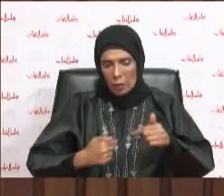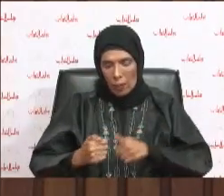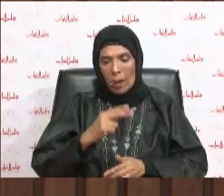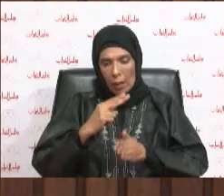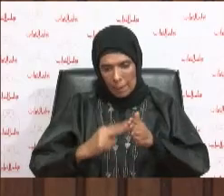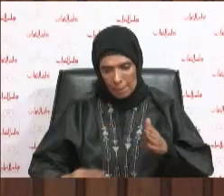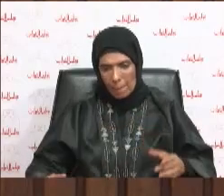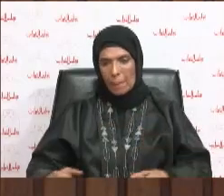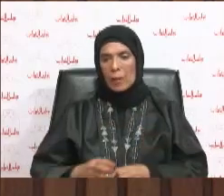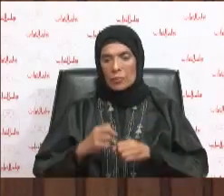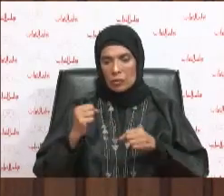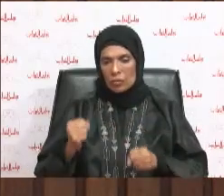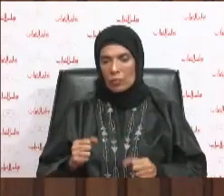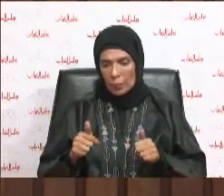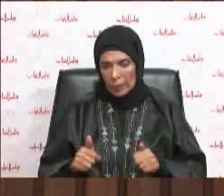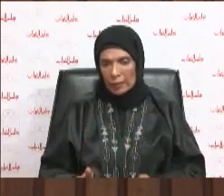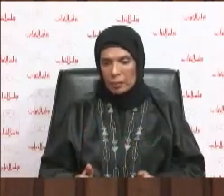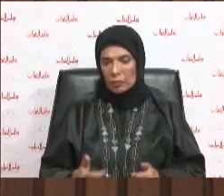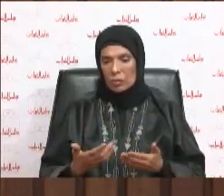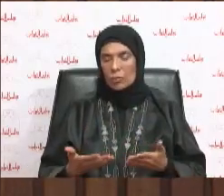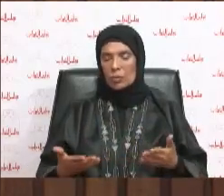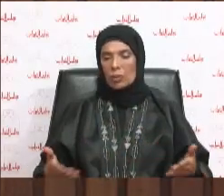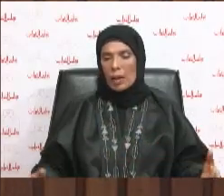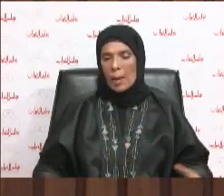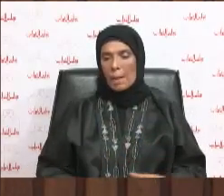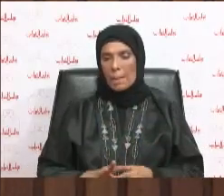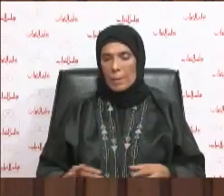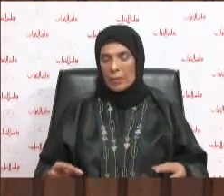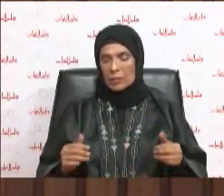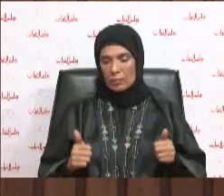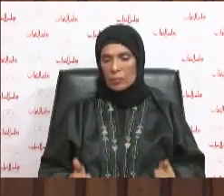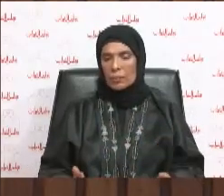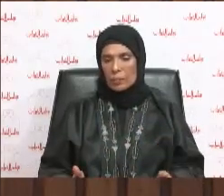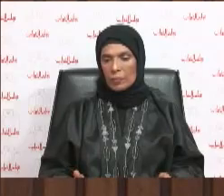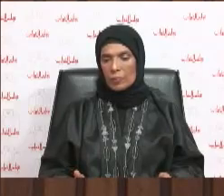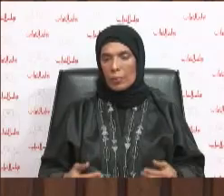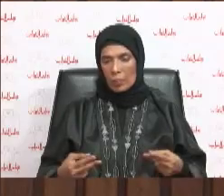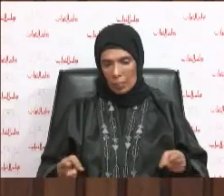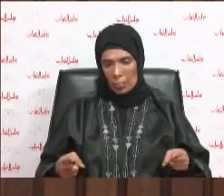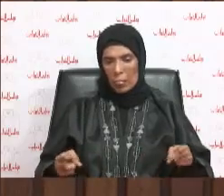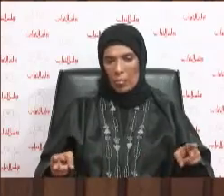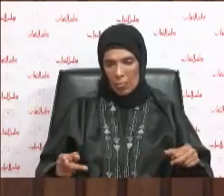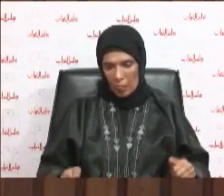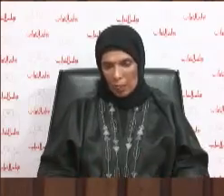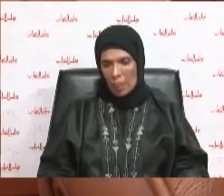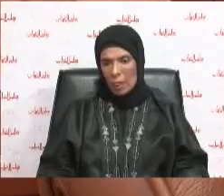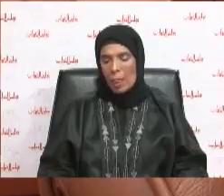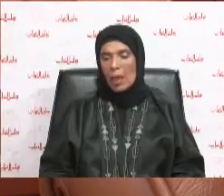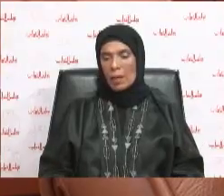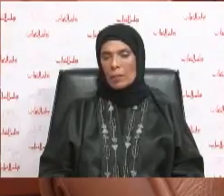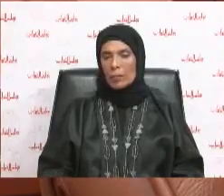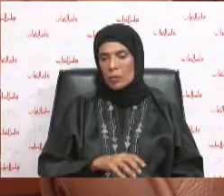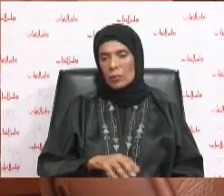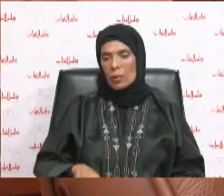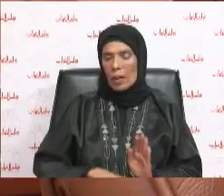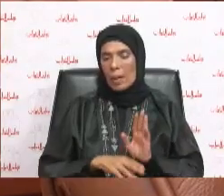يهدف إلى المحافظة على جهد الصيد، ولكن أيضا في مرونة صدر قرار لاحق في عام 2021 يسمح في ظل سقف معين بنقل